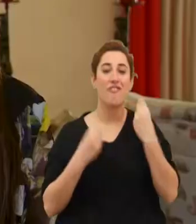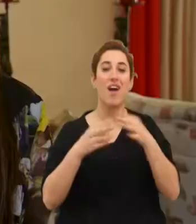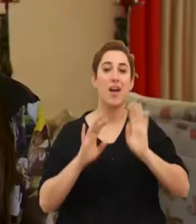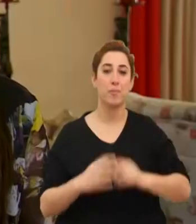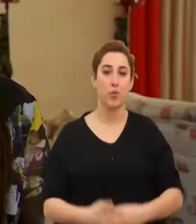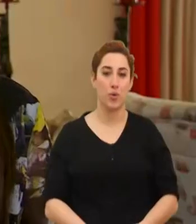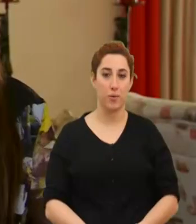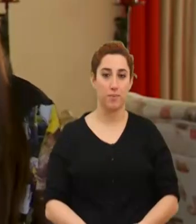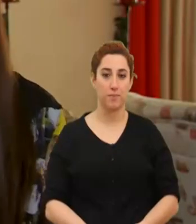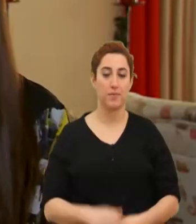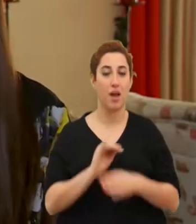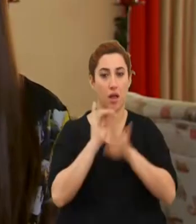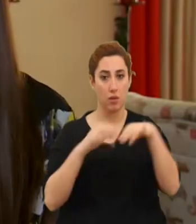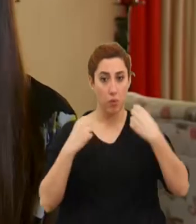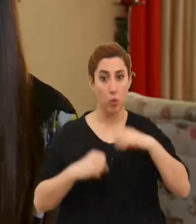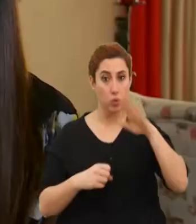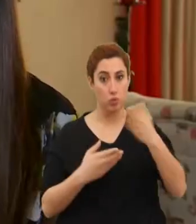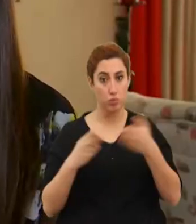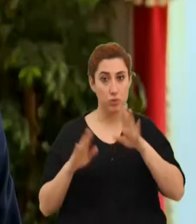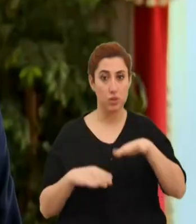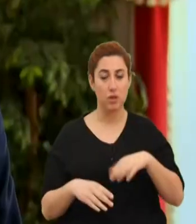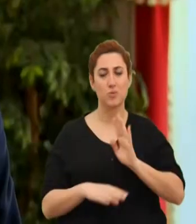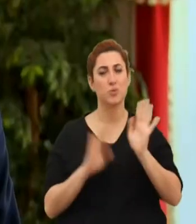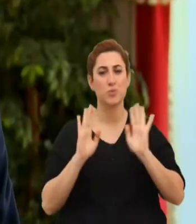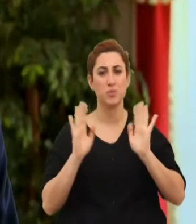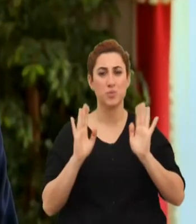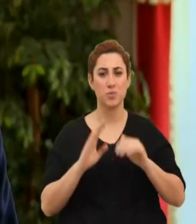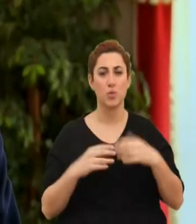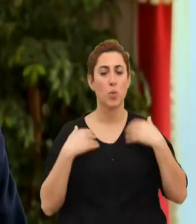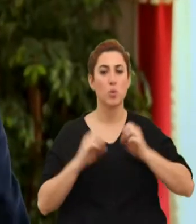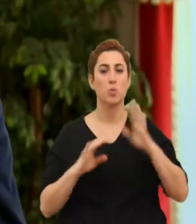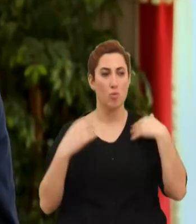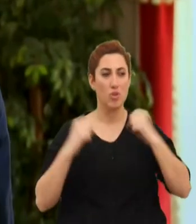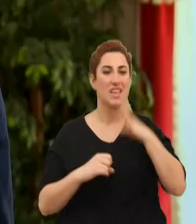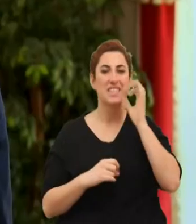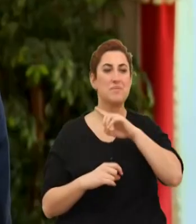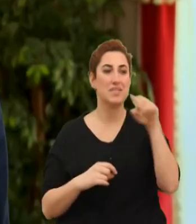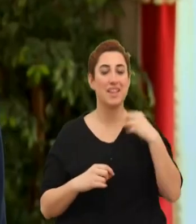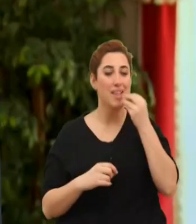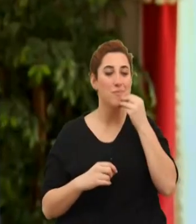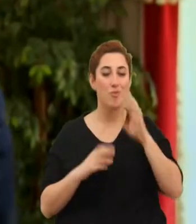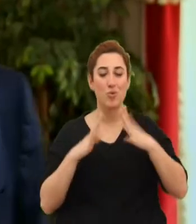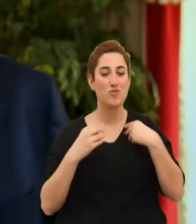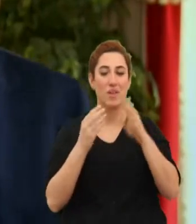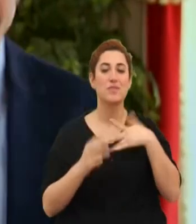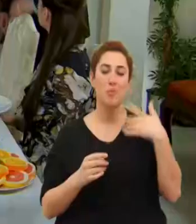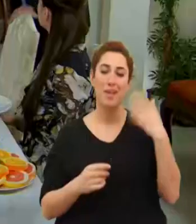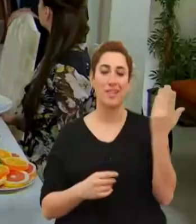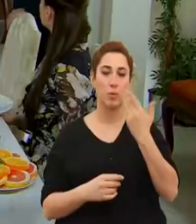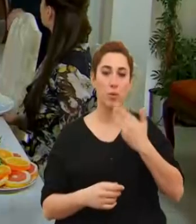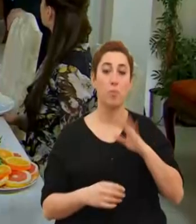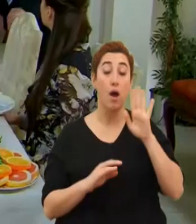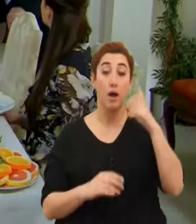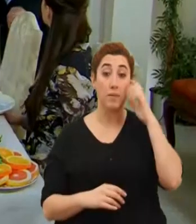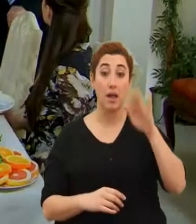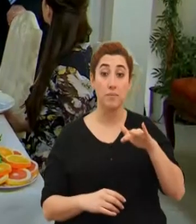aydınlatmıyor. Hayatım otursana buyur gel. Yok, oturmayayım. Oturup da kimsenin iştahını kaçırmak istemiyorum. Ben kaçıyorum.